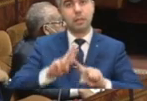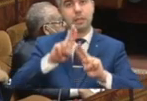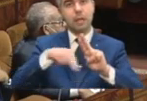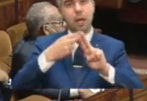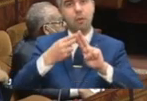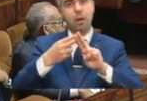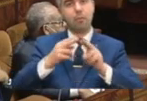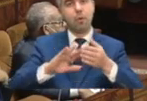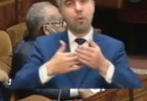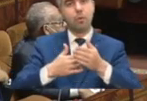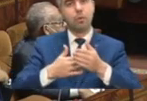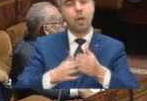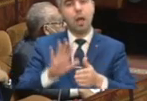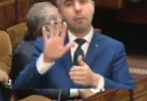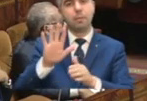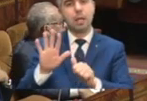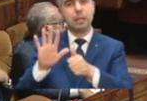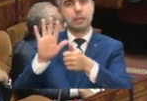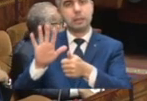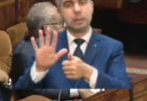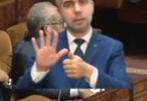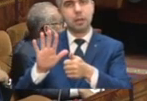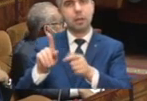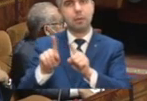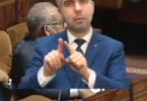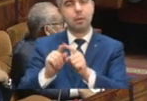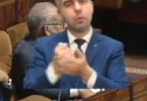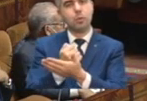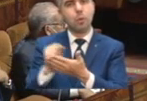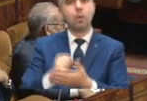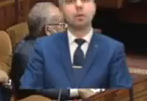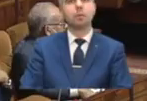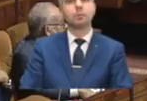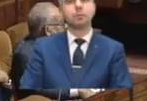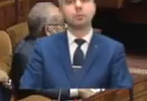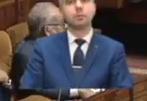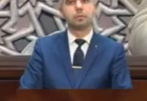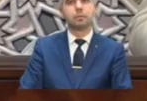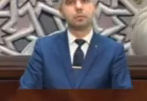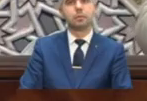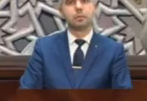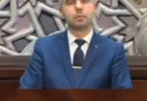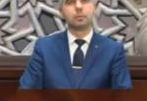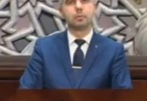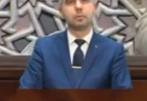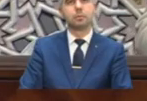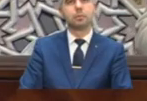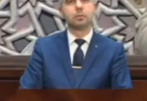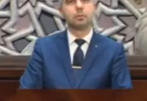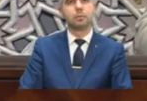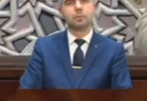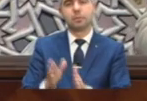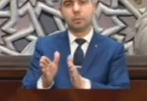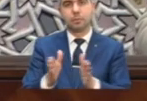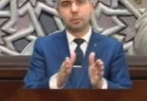خمسة أو ستة ديال الشركات خاصة خصنا نسحبوهم من محضر الجلسة وشكرا. شكرا السيد النائب المحترم. إذا ننتقل